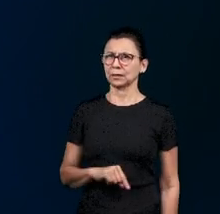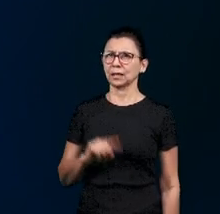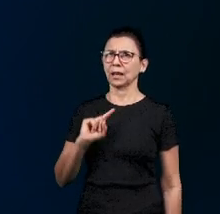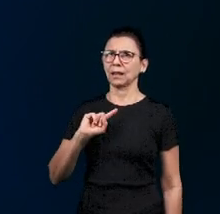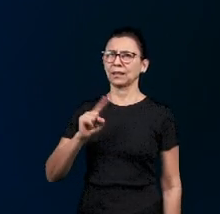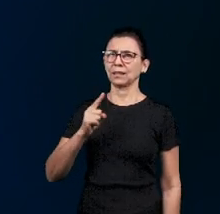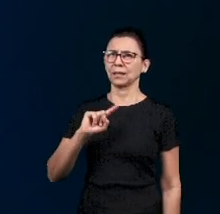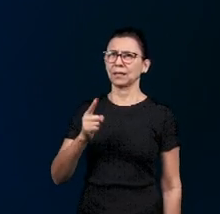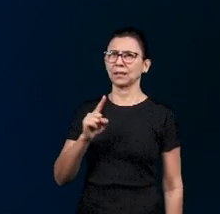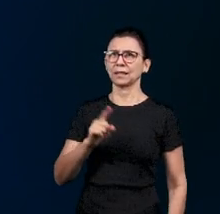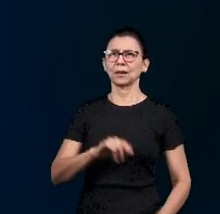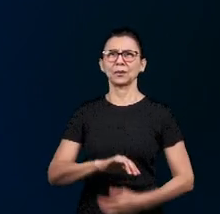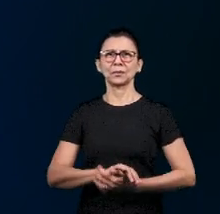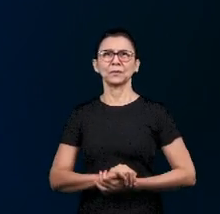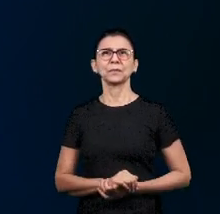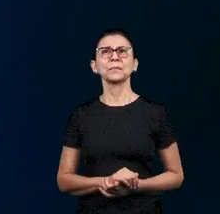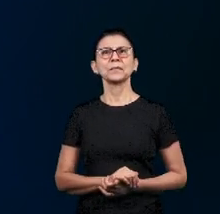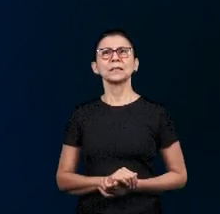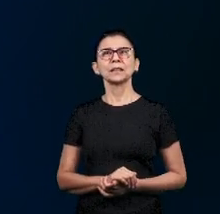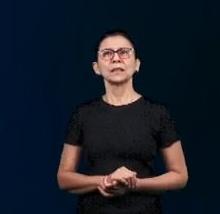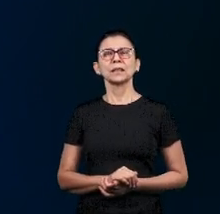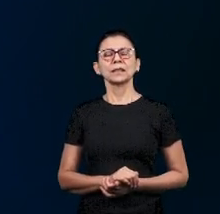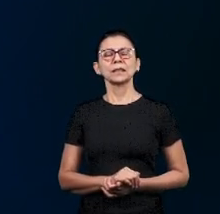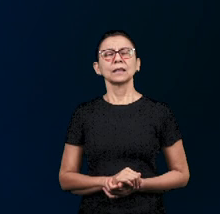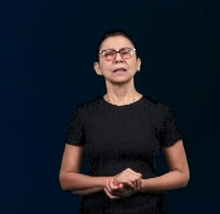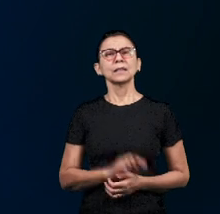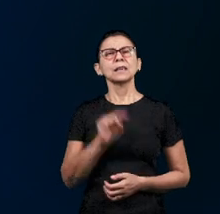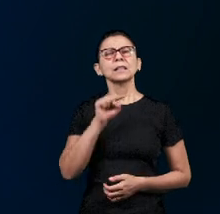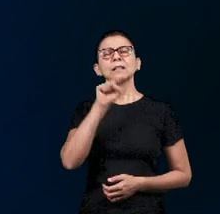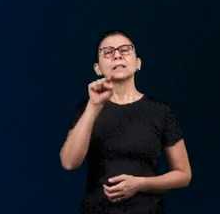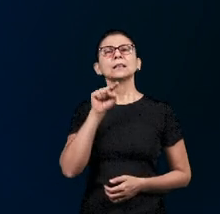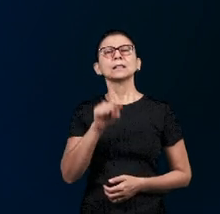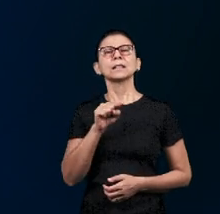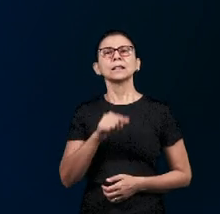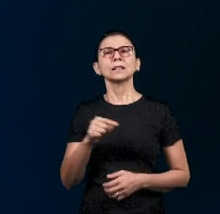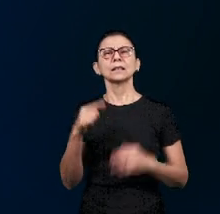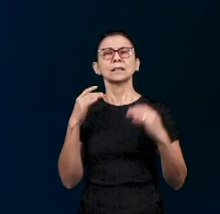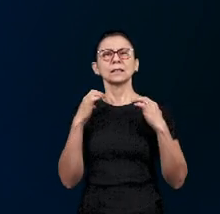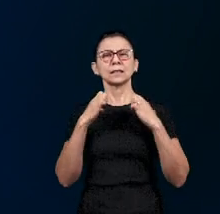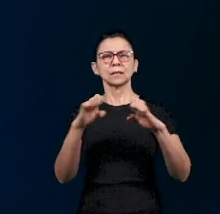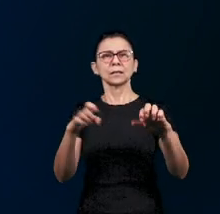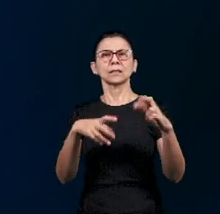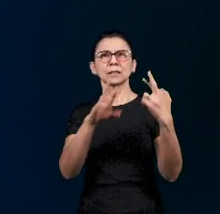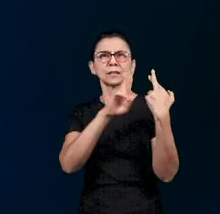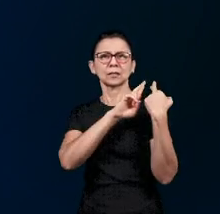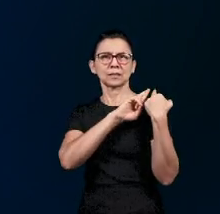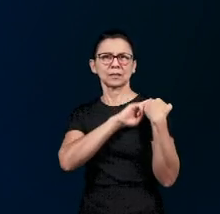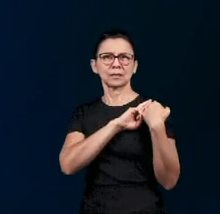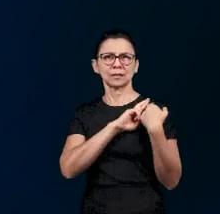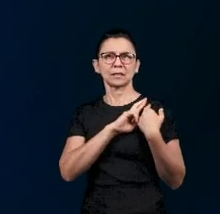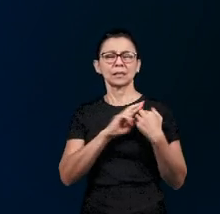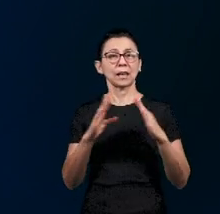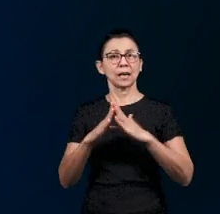les autres? L'Église. L'évangile de Marc, chapitre 16, verset 15, nous dit: